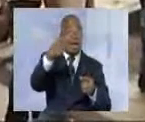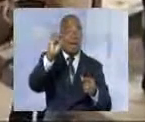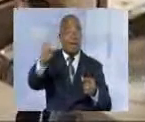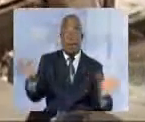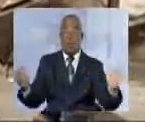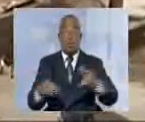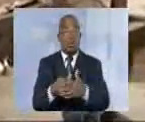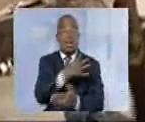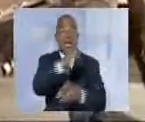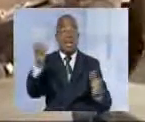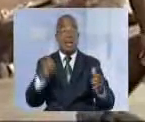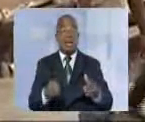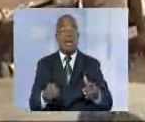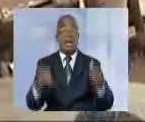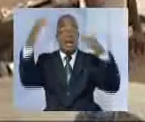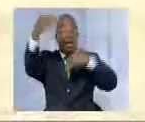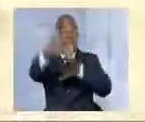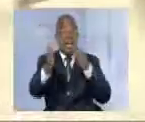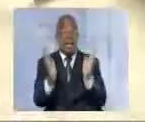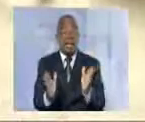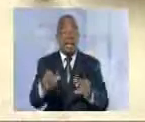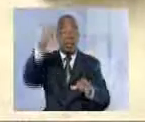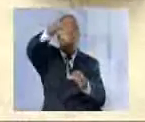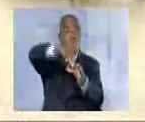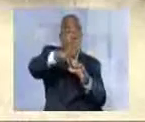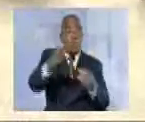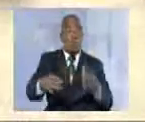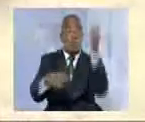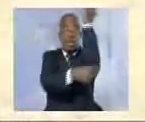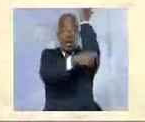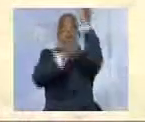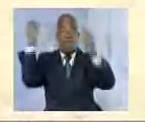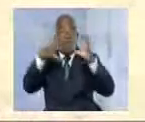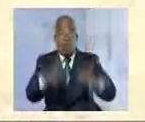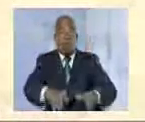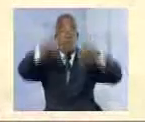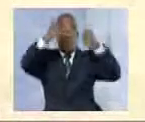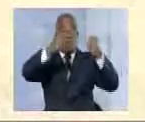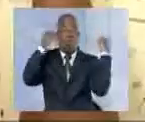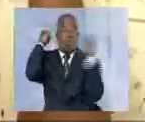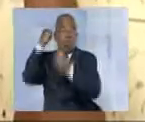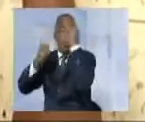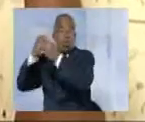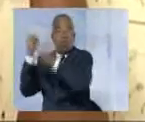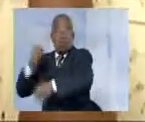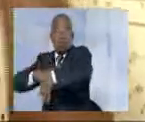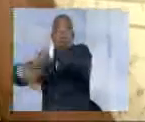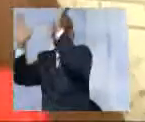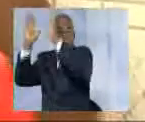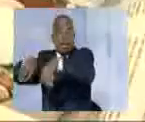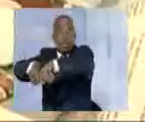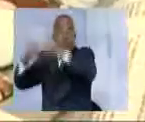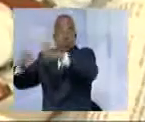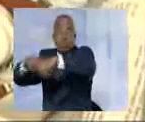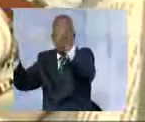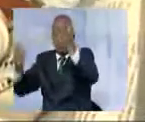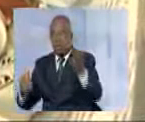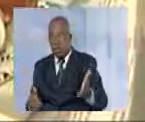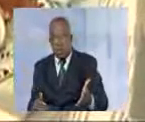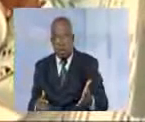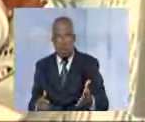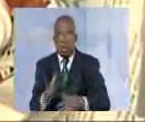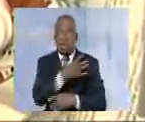pays. Les enjeux de ces élections sont énormes, mais un seul objectif guide tous les candidats, apporter un mieux-être à leurs administrés.